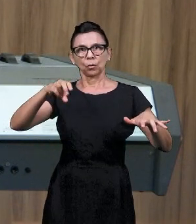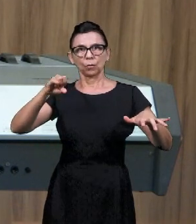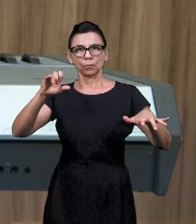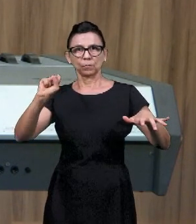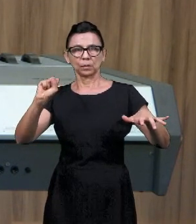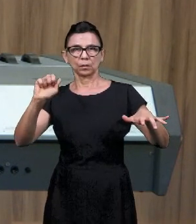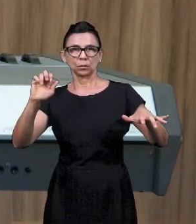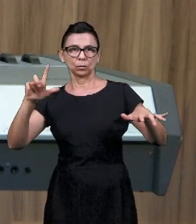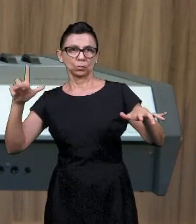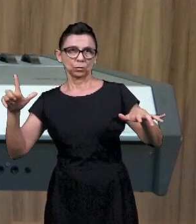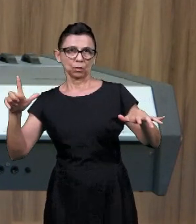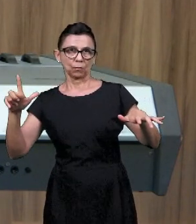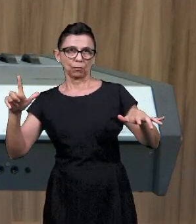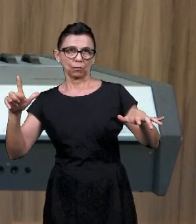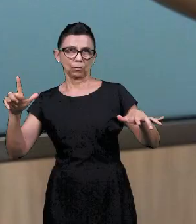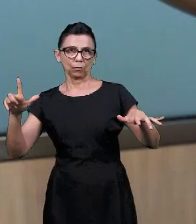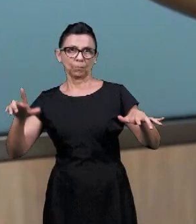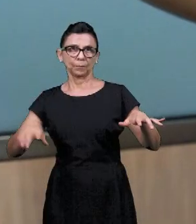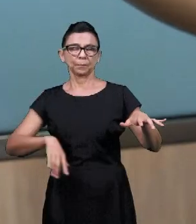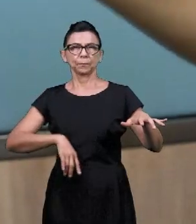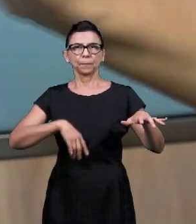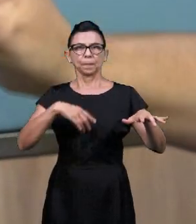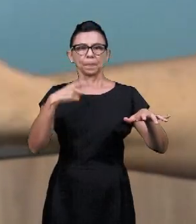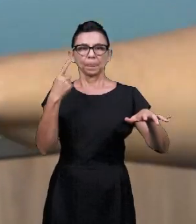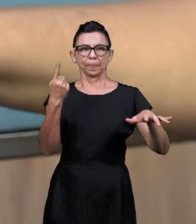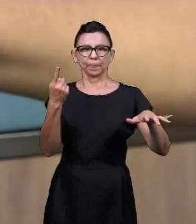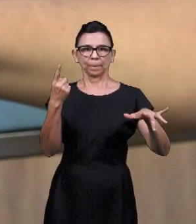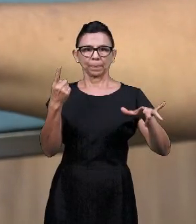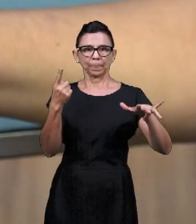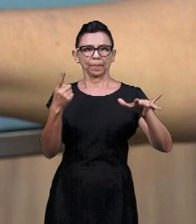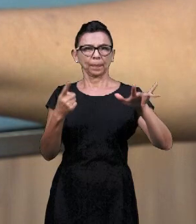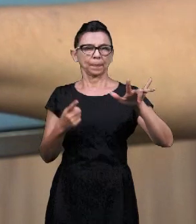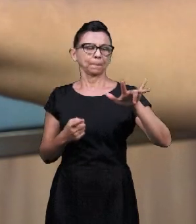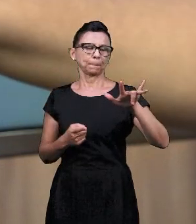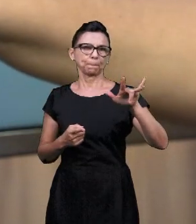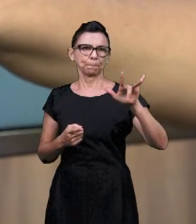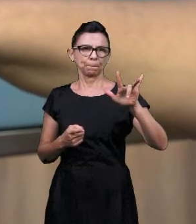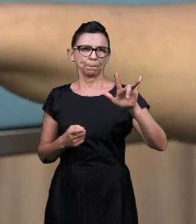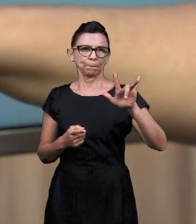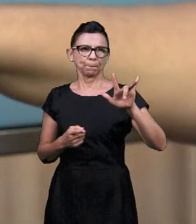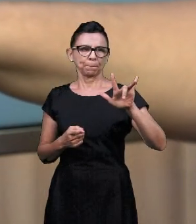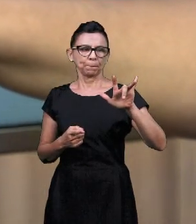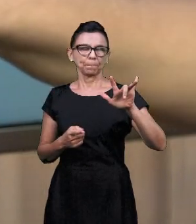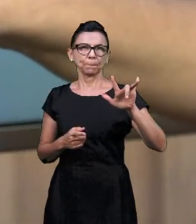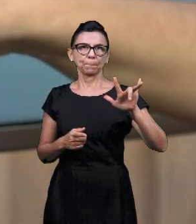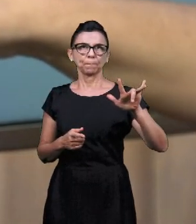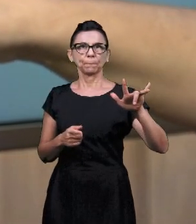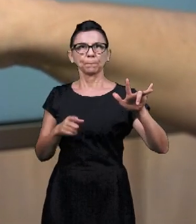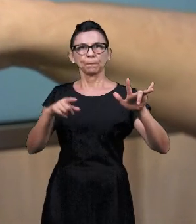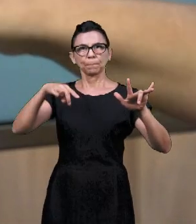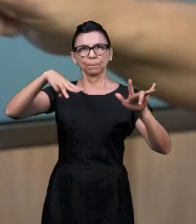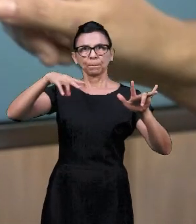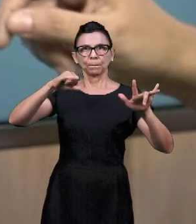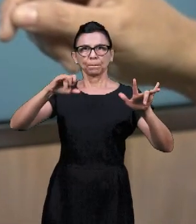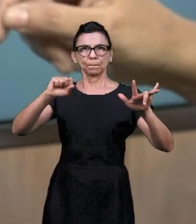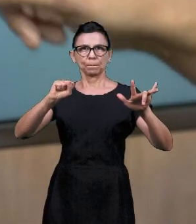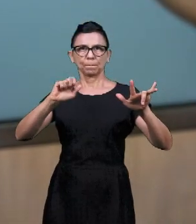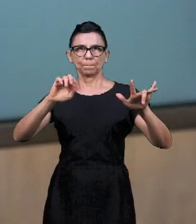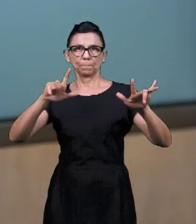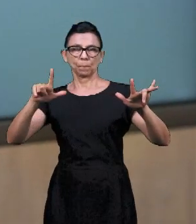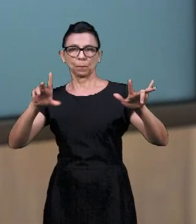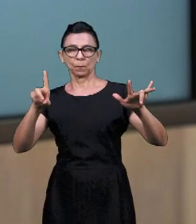Dans la première inversion, nous avons mi, sol, do. Dans la deuxième